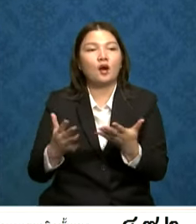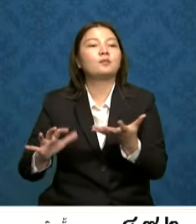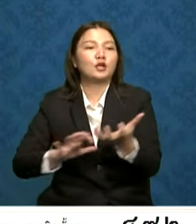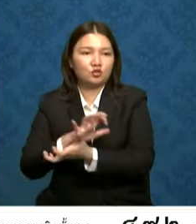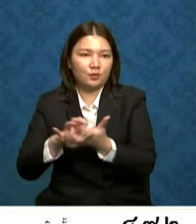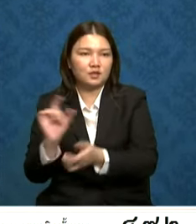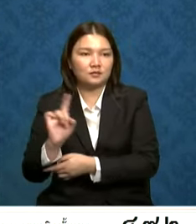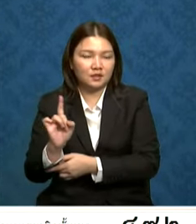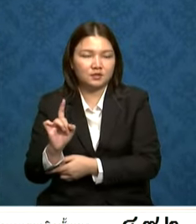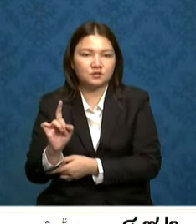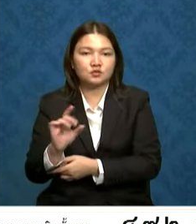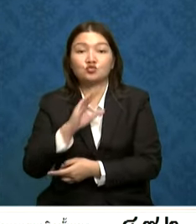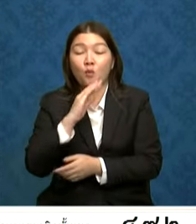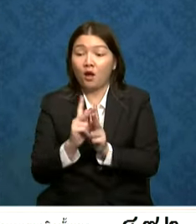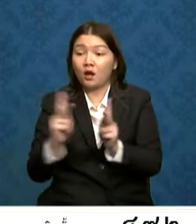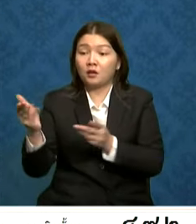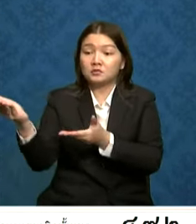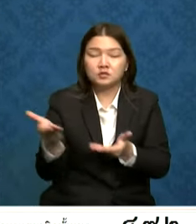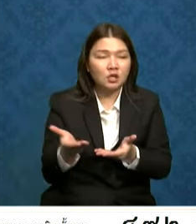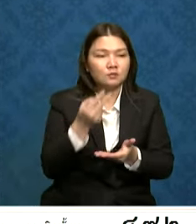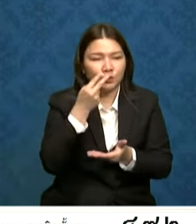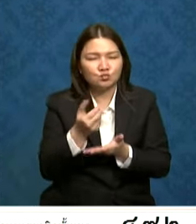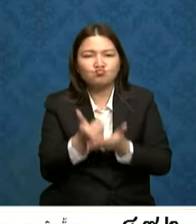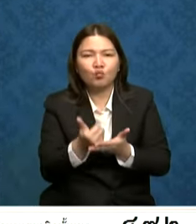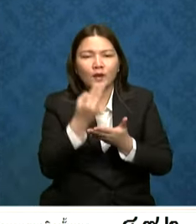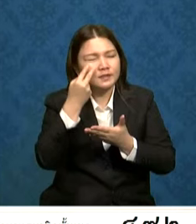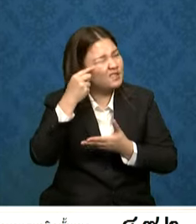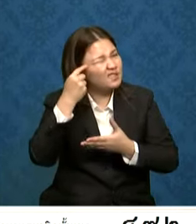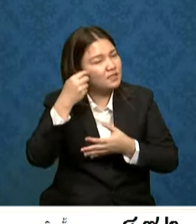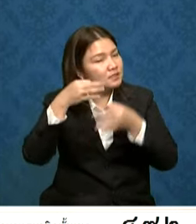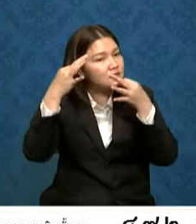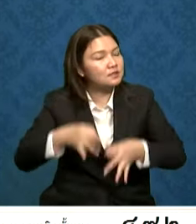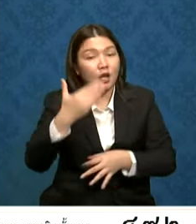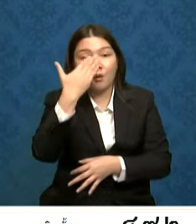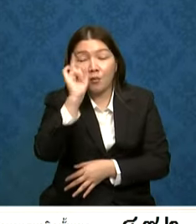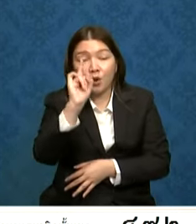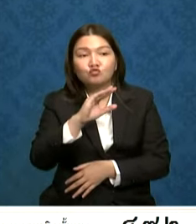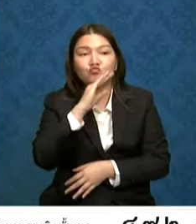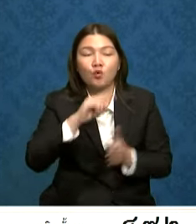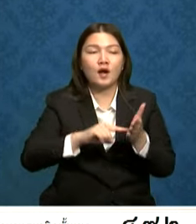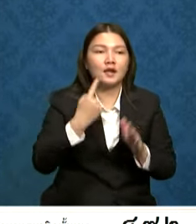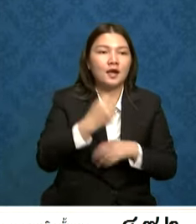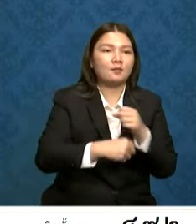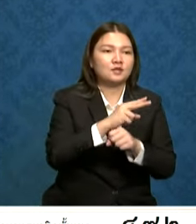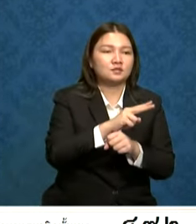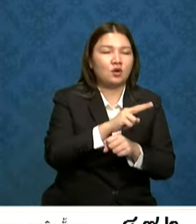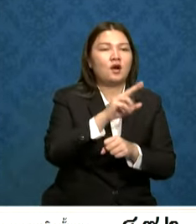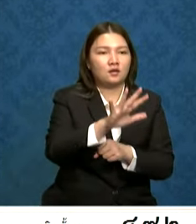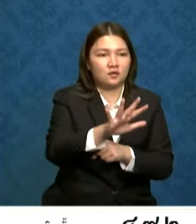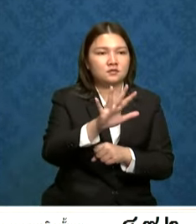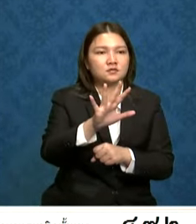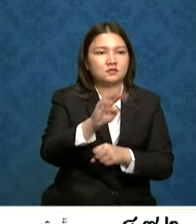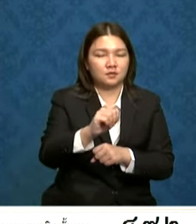พิจารณาเนื่องจากการนิรกรรมหากเริ่มต้นตั้งแต่ปี 2